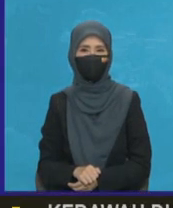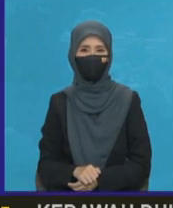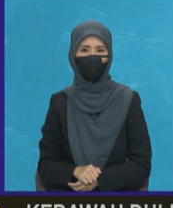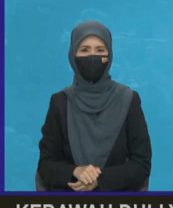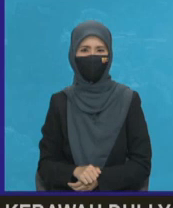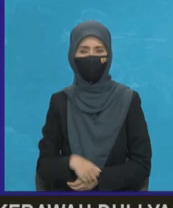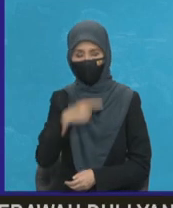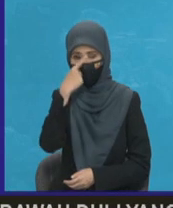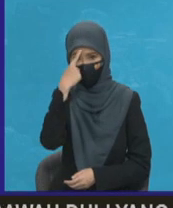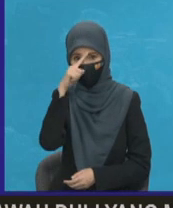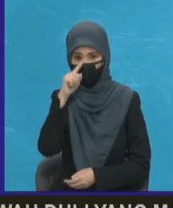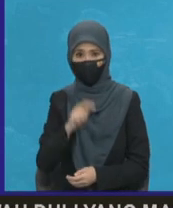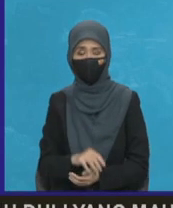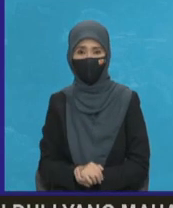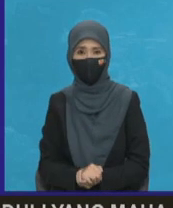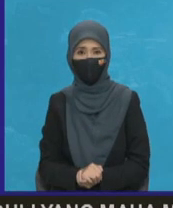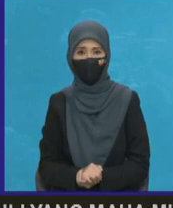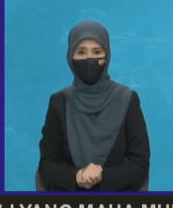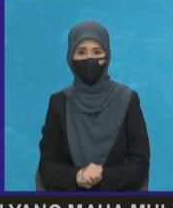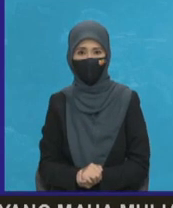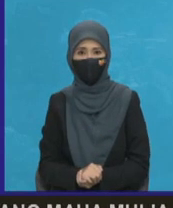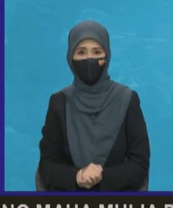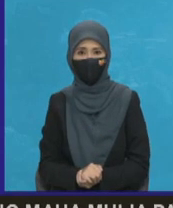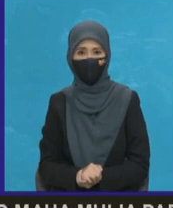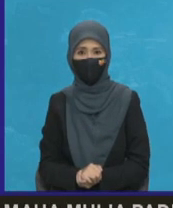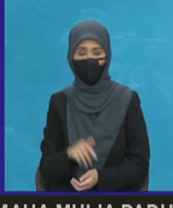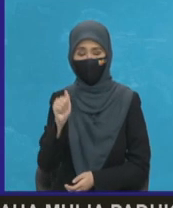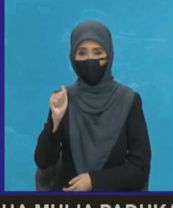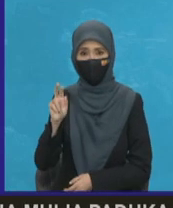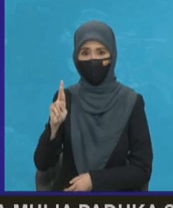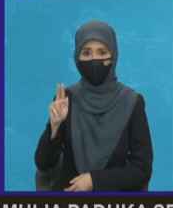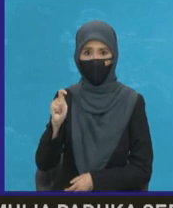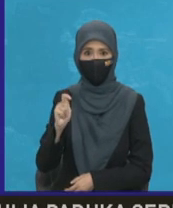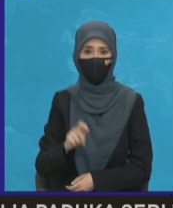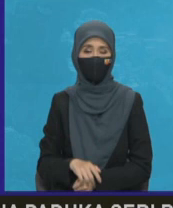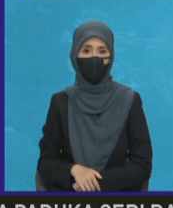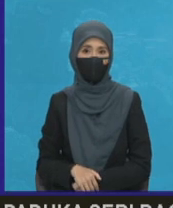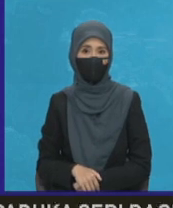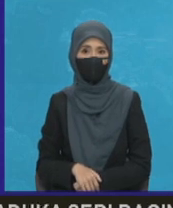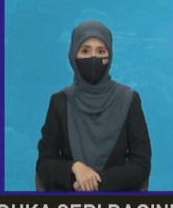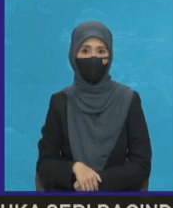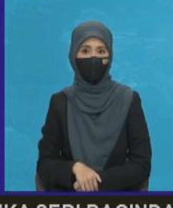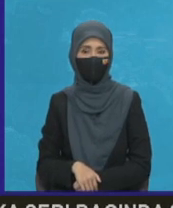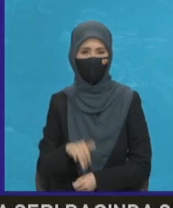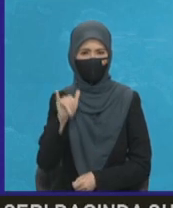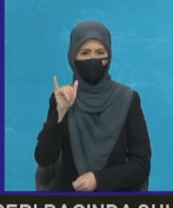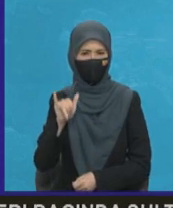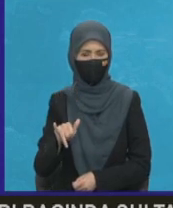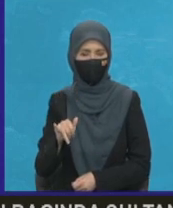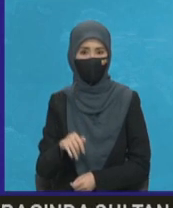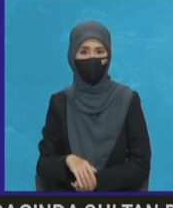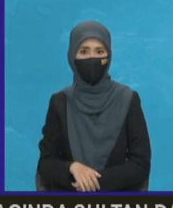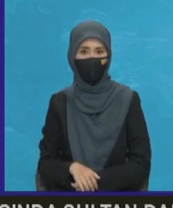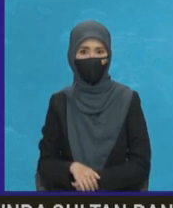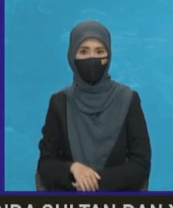pengimbasan Could you are ini adalah untuk memastikan Ki PRT yang digunakan adalah unit dan tidak diguna pakai